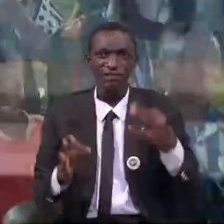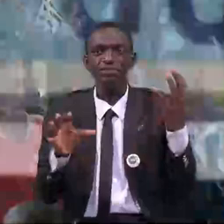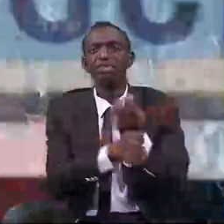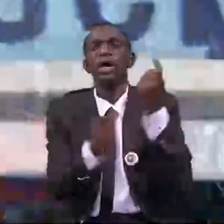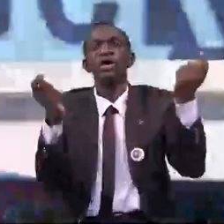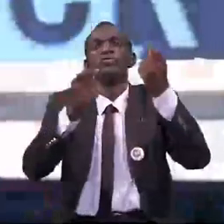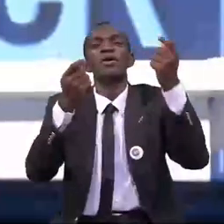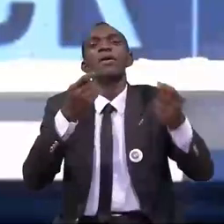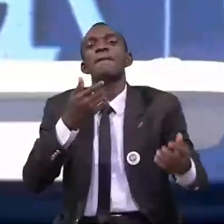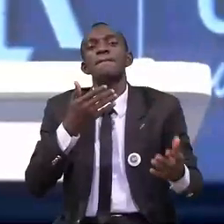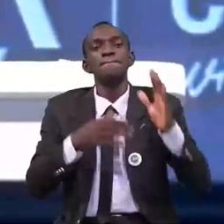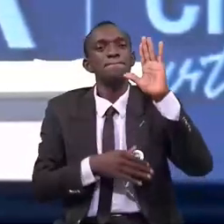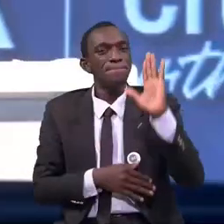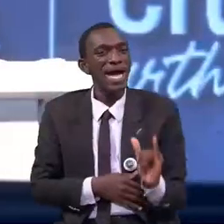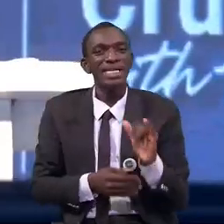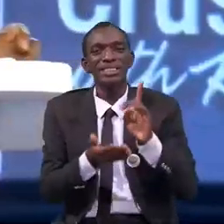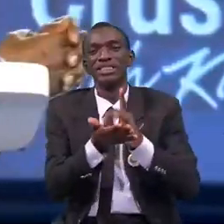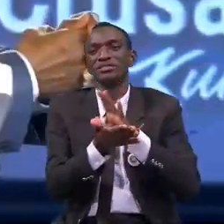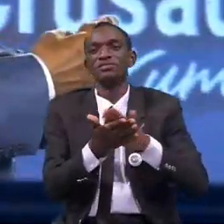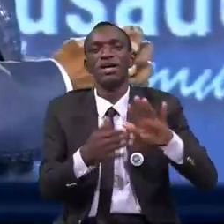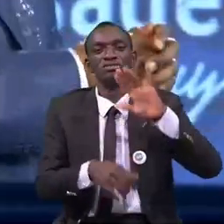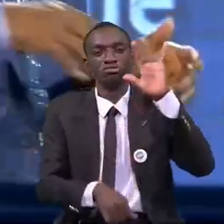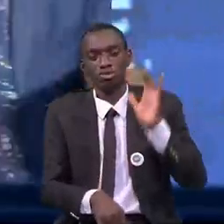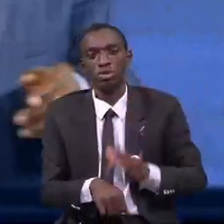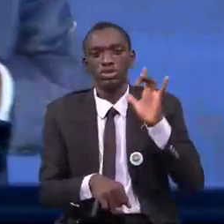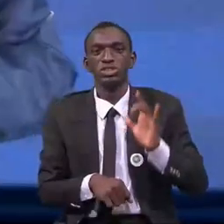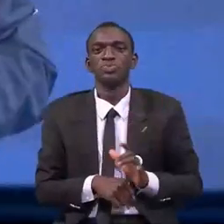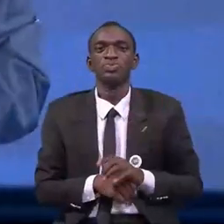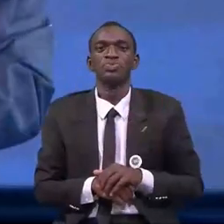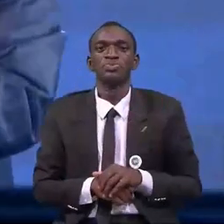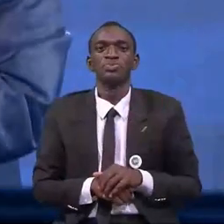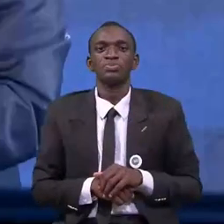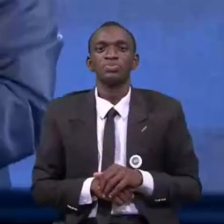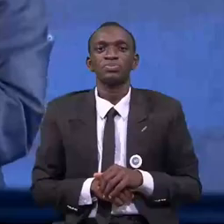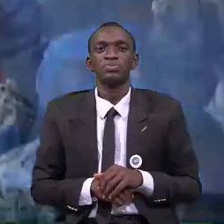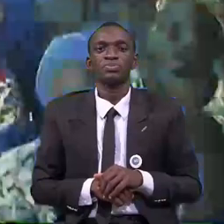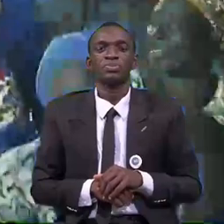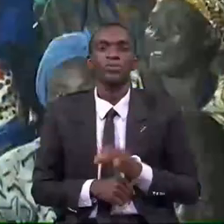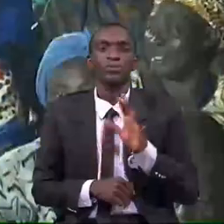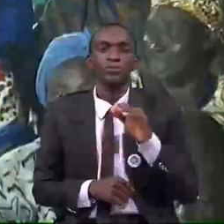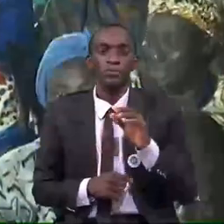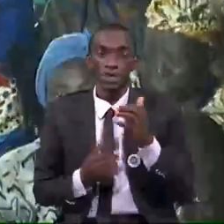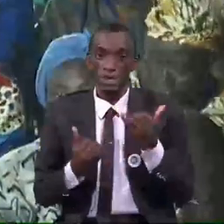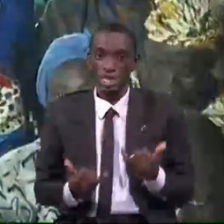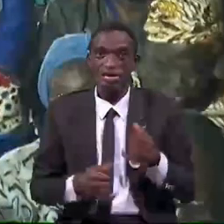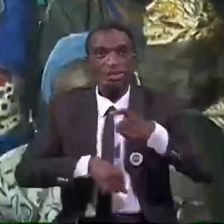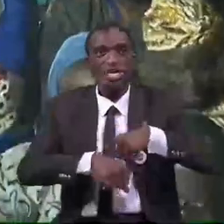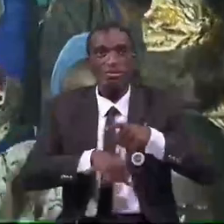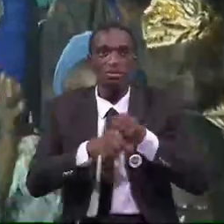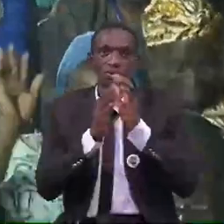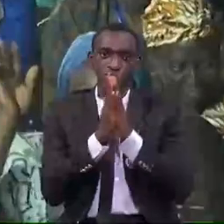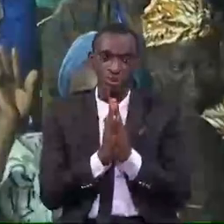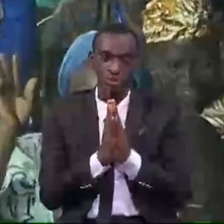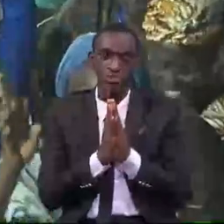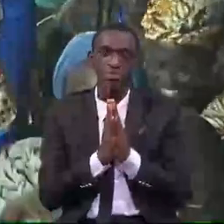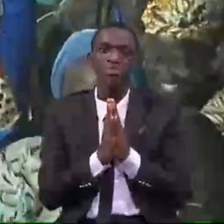heure vous allez vous lever avec le triomphe décisif par la touche divine les têtes baissé